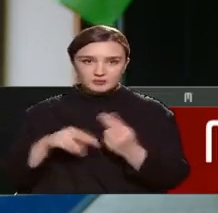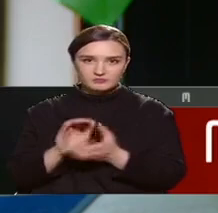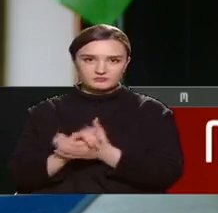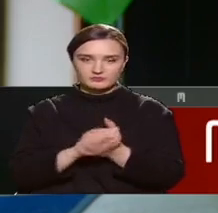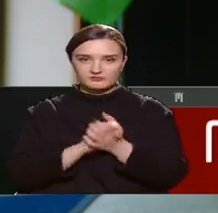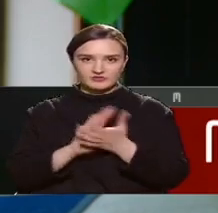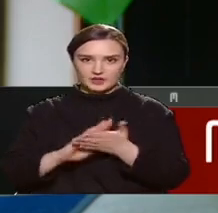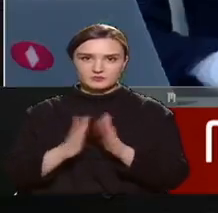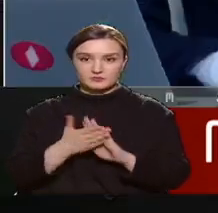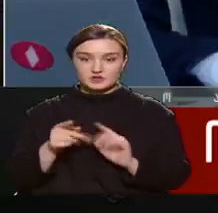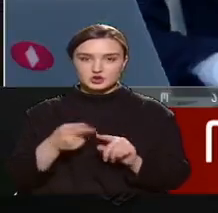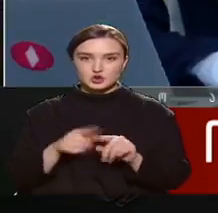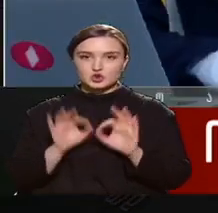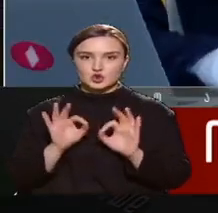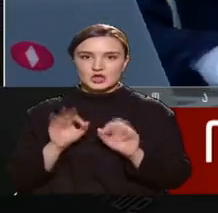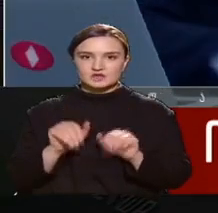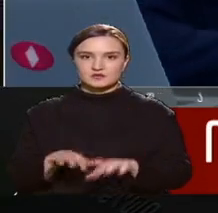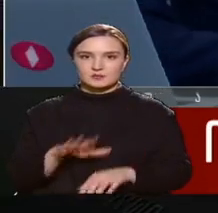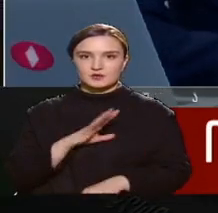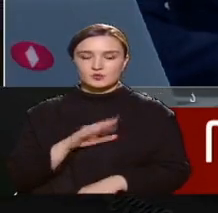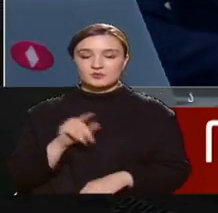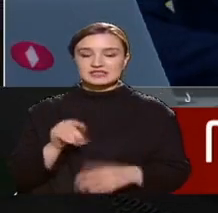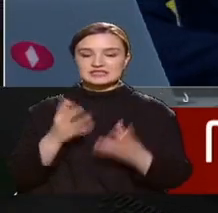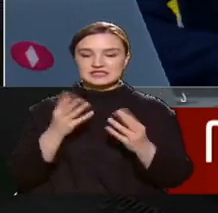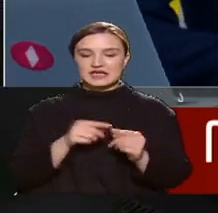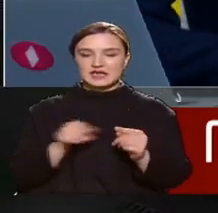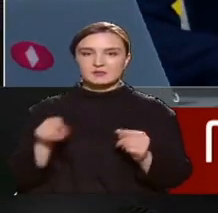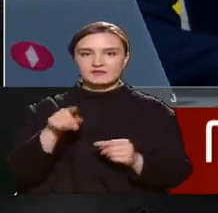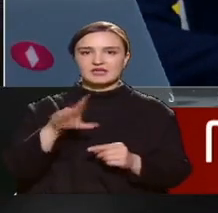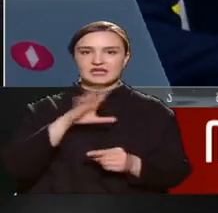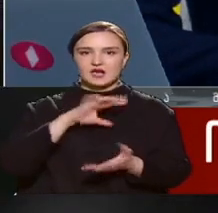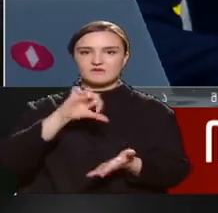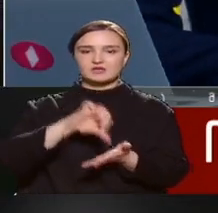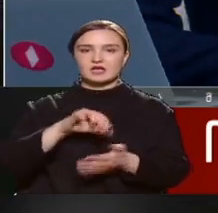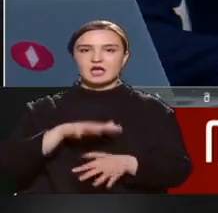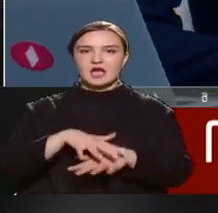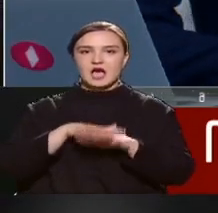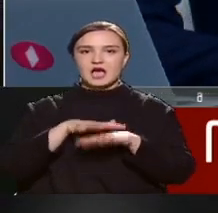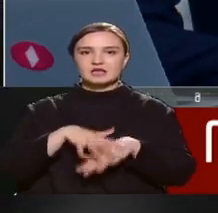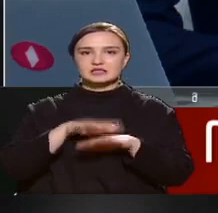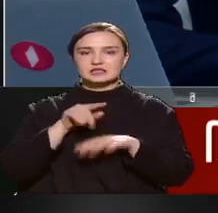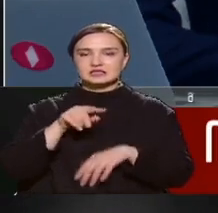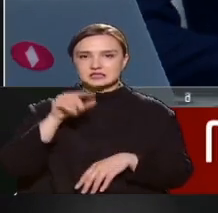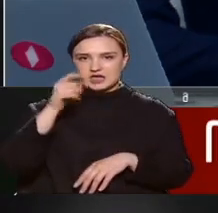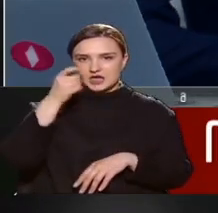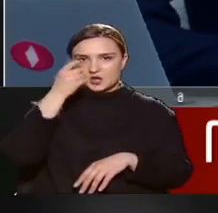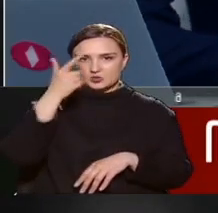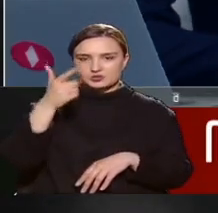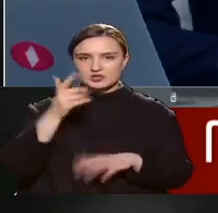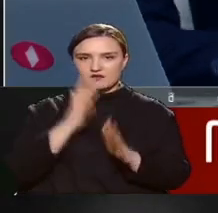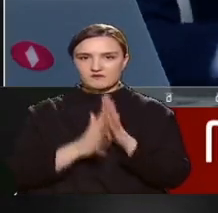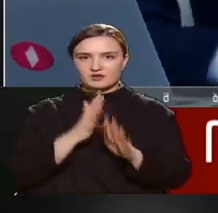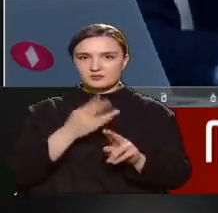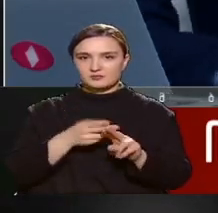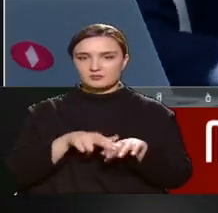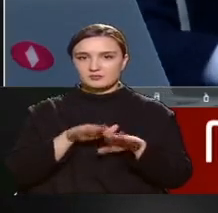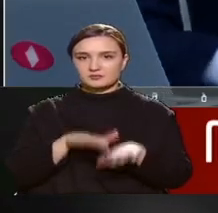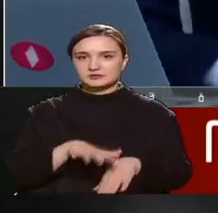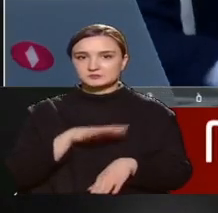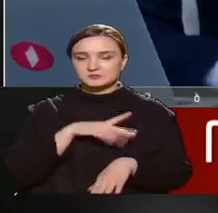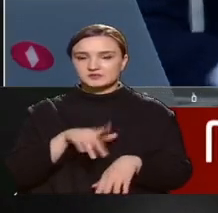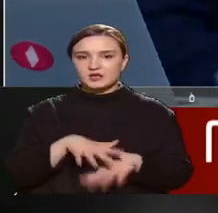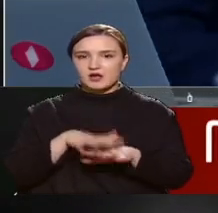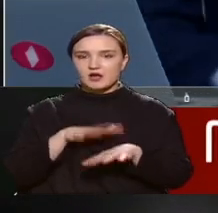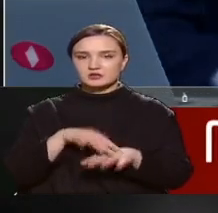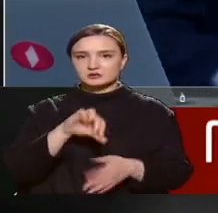სწორი გადაწყვეტილება. Ეს დღეები თქვენ იყავით იმ აქციებზე, რომელიც რუსთაველზე იმართებოდა. Ამ